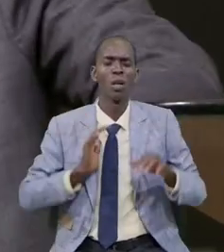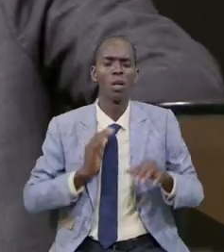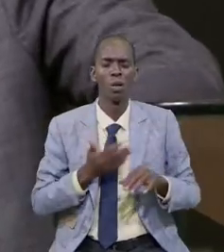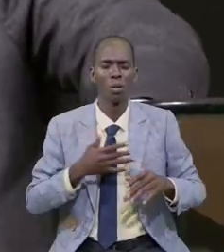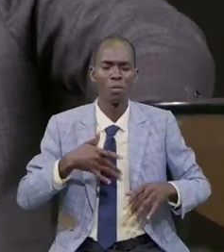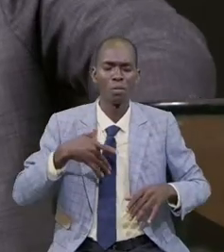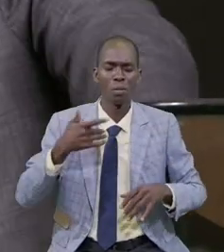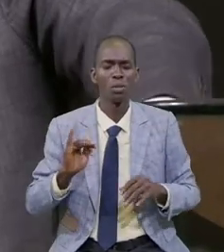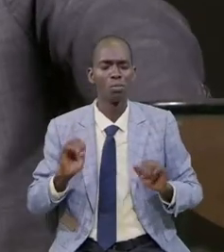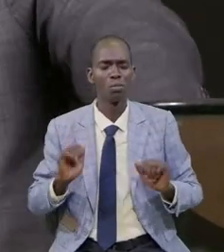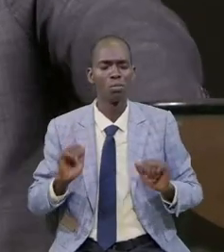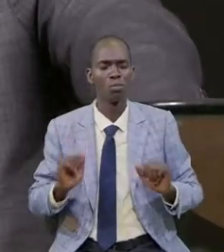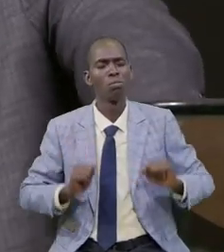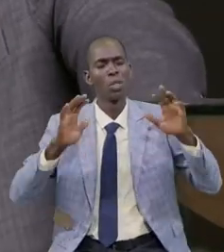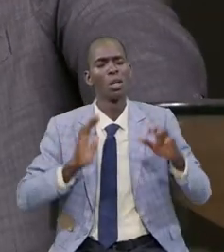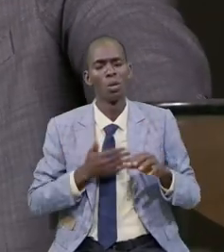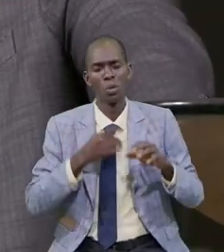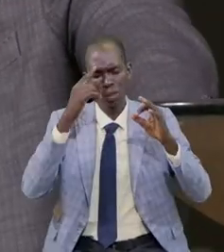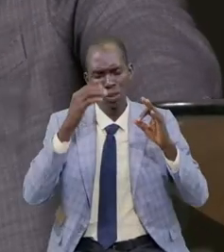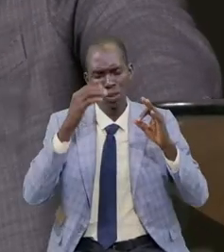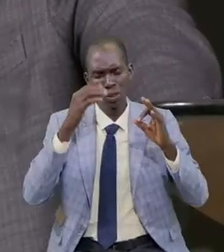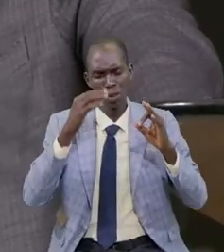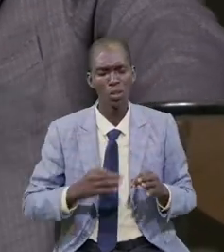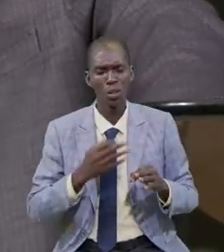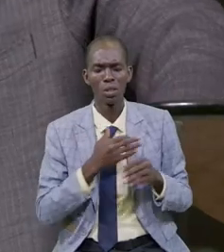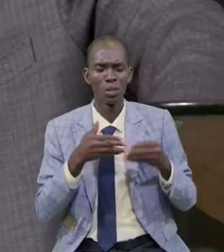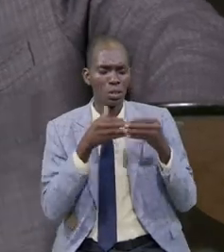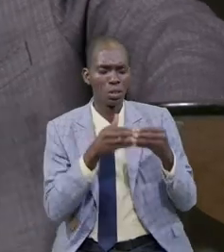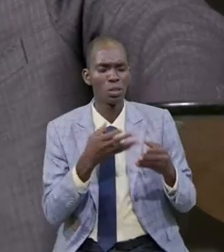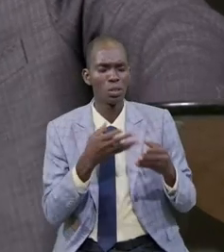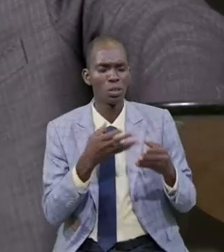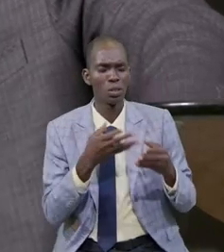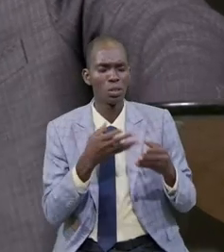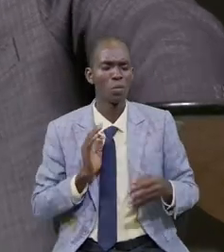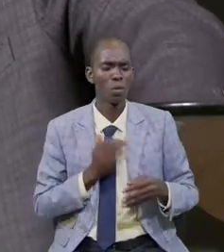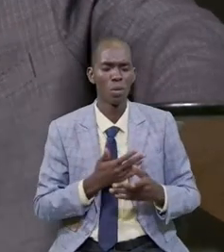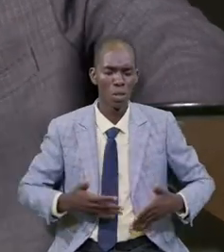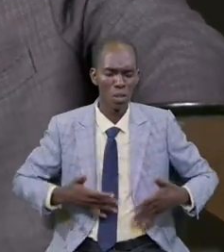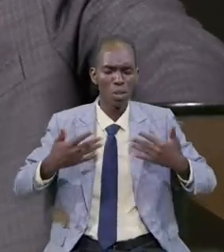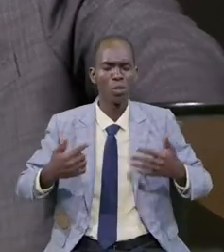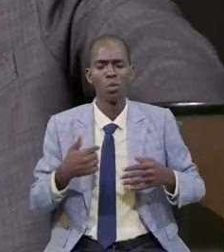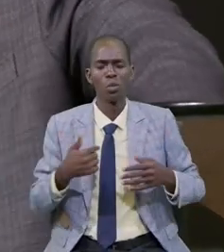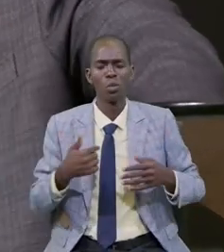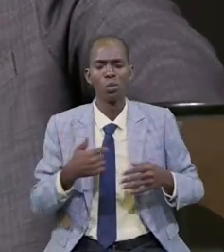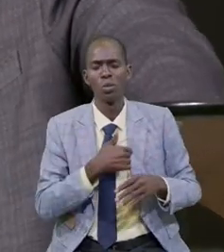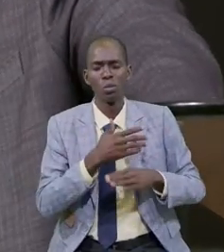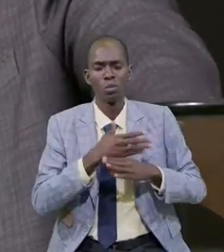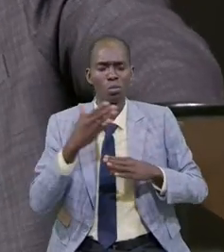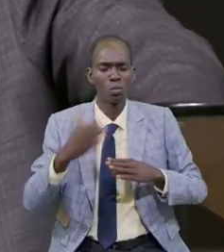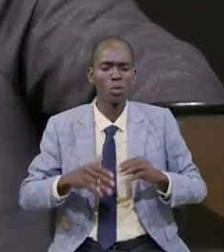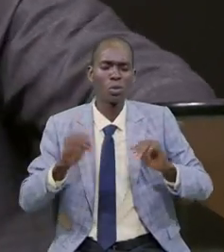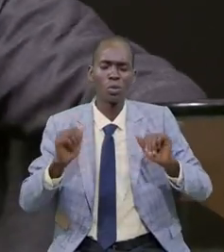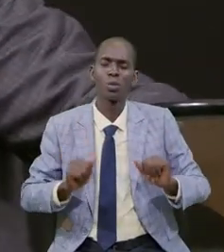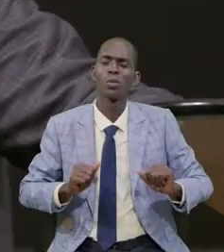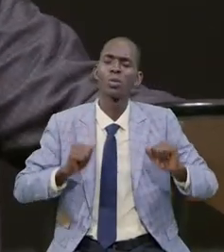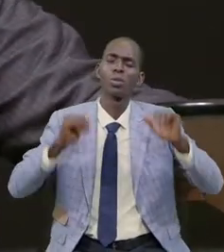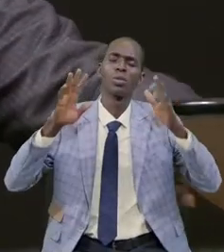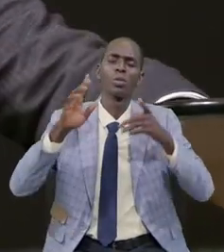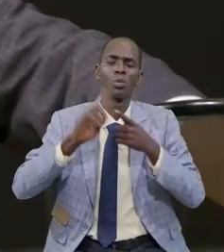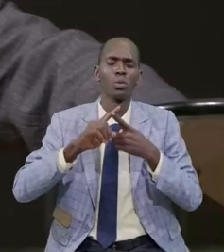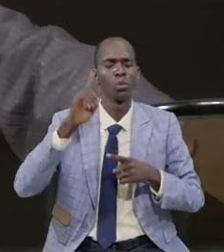toi, nos décisions, à toi, la direction de notre vie, à toi, avec une soumission totale, un